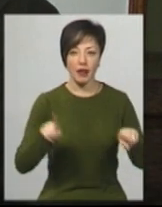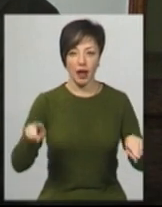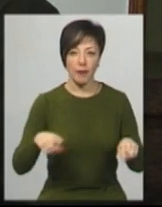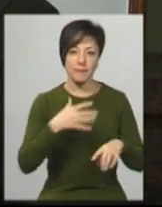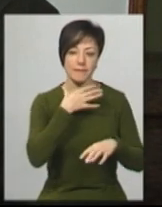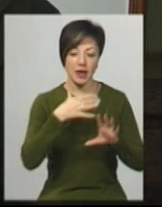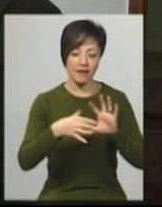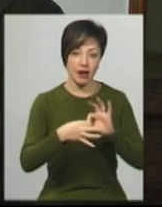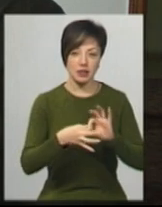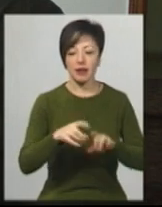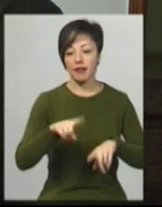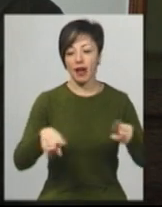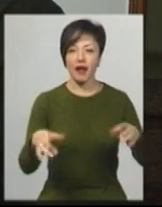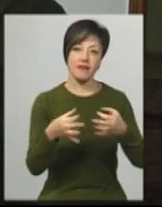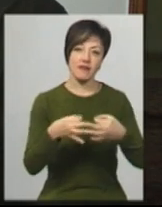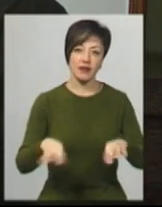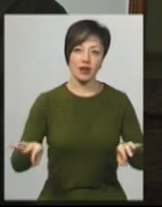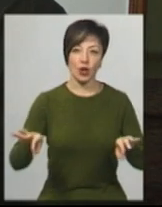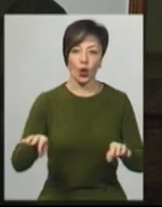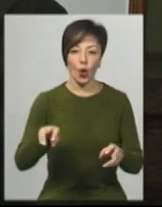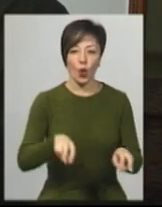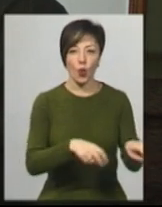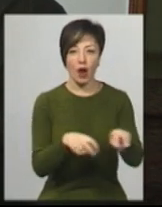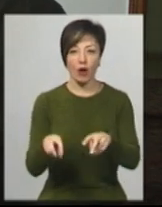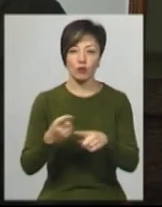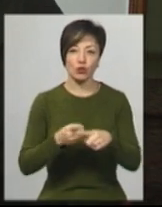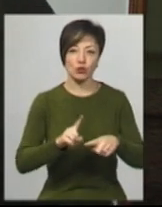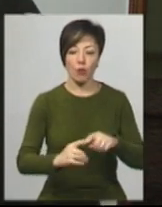прив'язані, деякі собаки вільно, як то кажуть, гуляють по цьому полігоні.